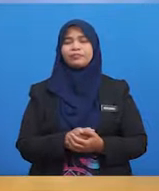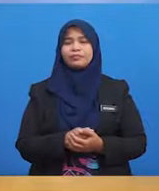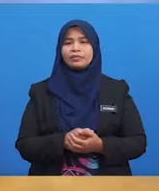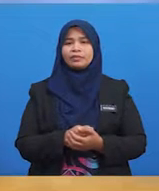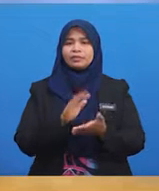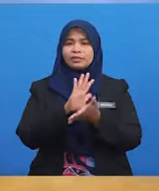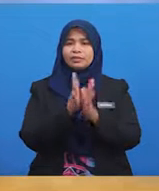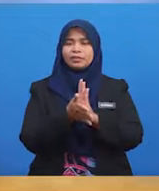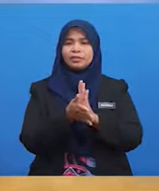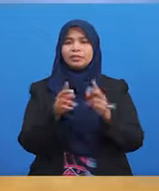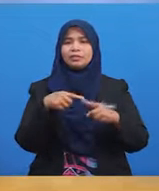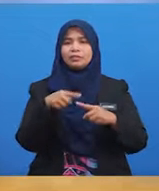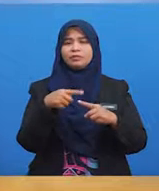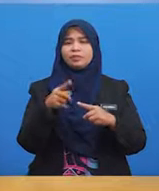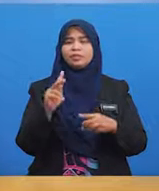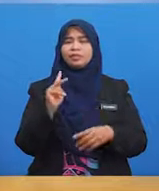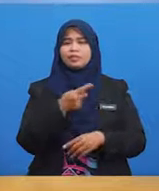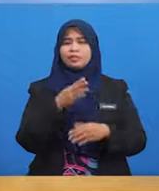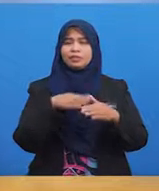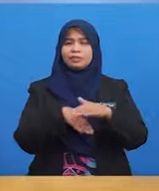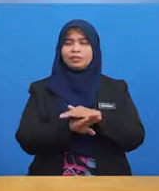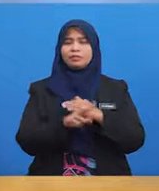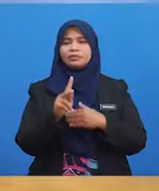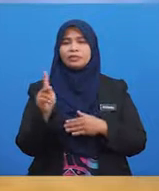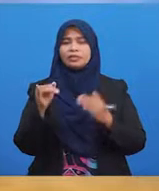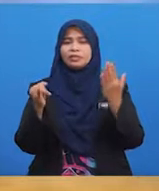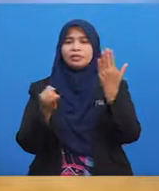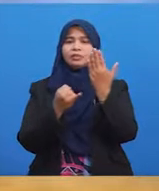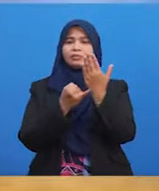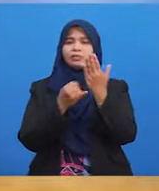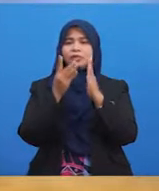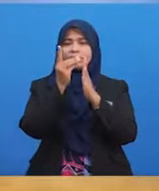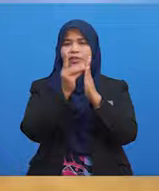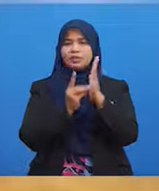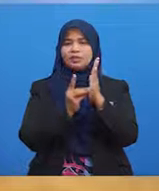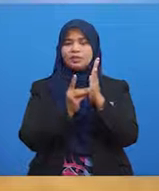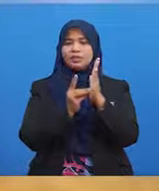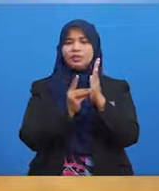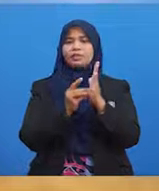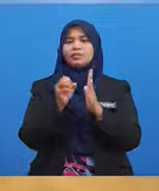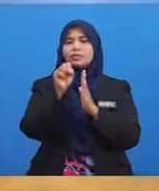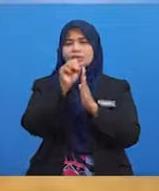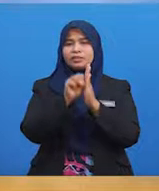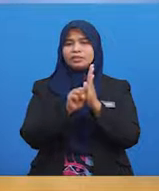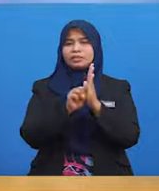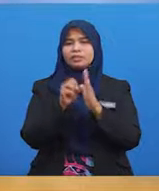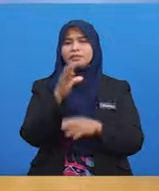Jadi, bila kita masukkan imbuhan di, se dan